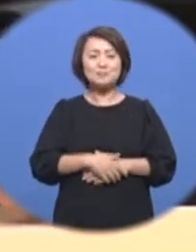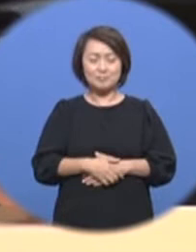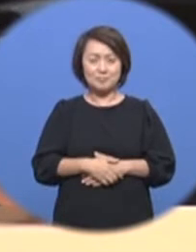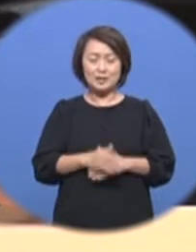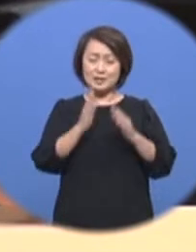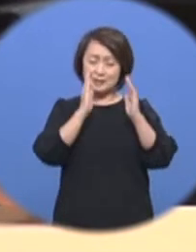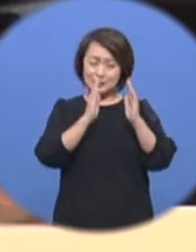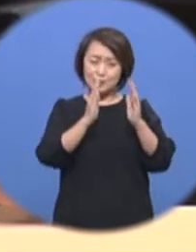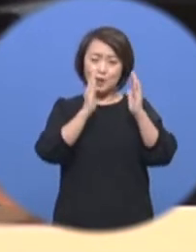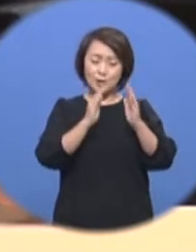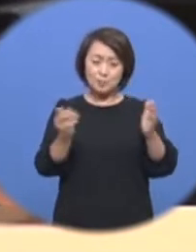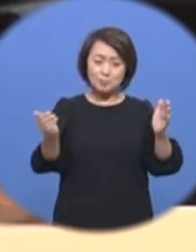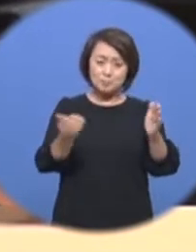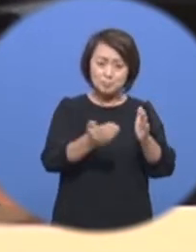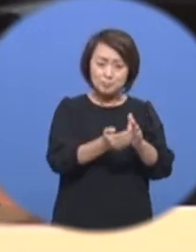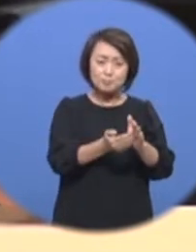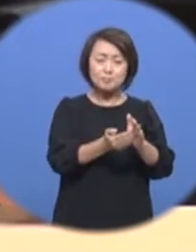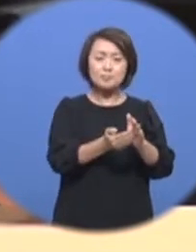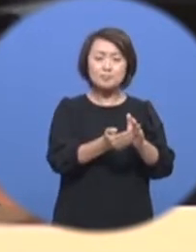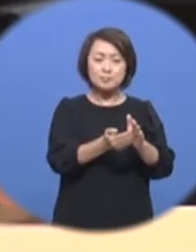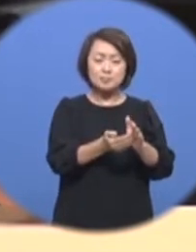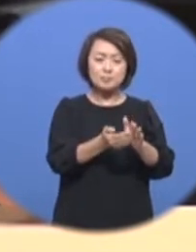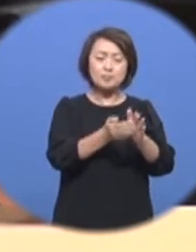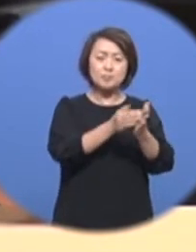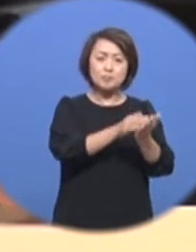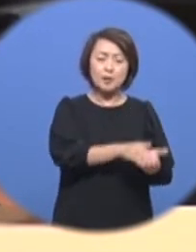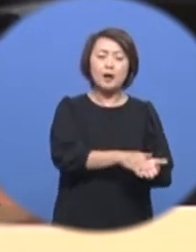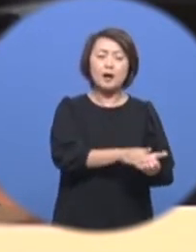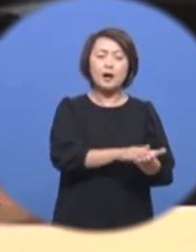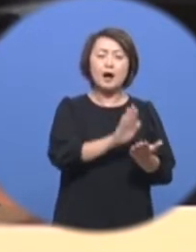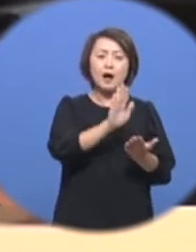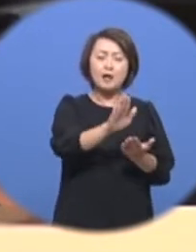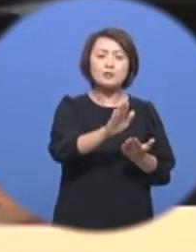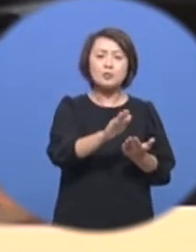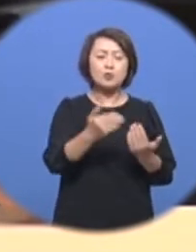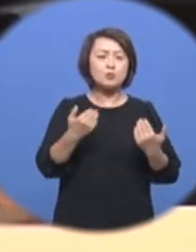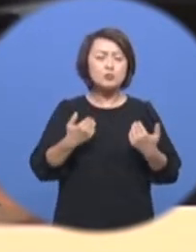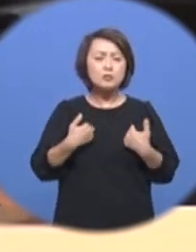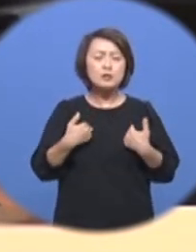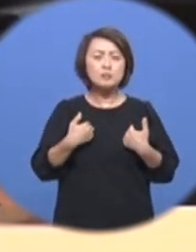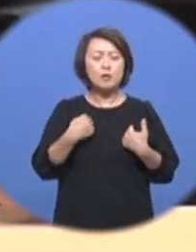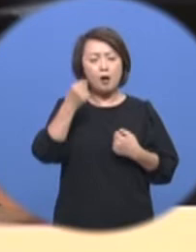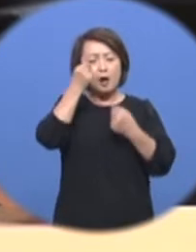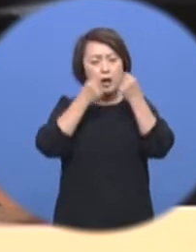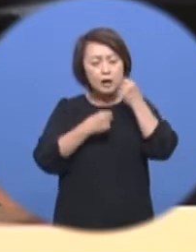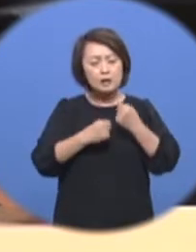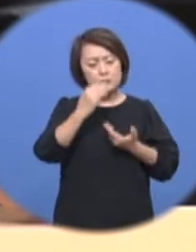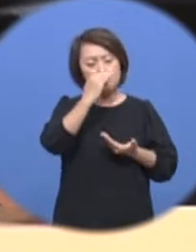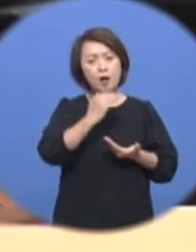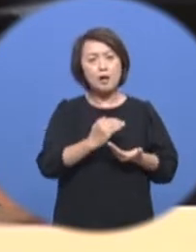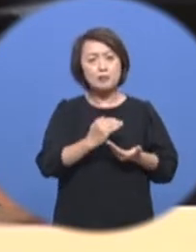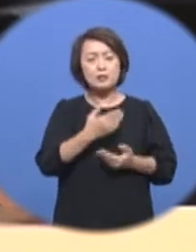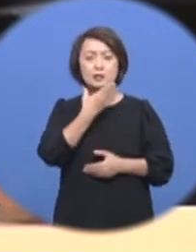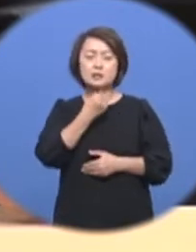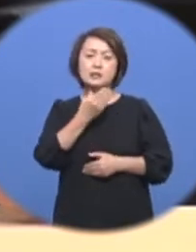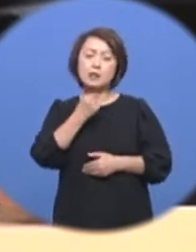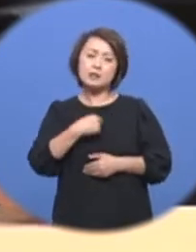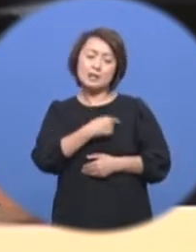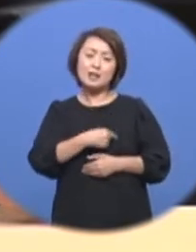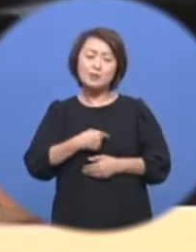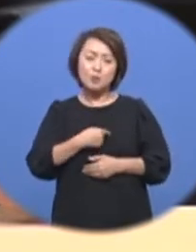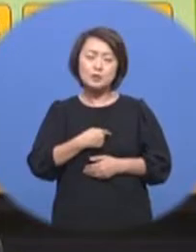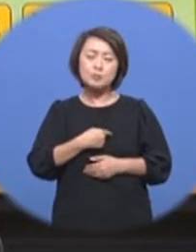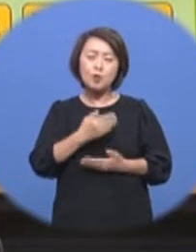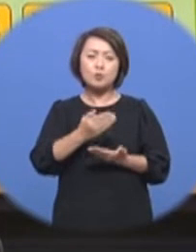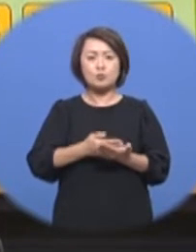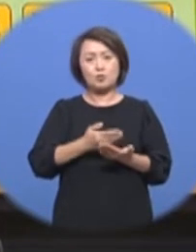一生懸命飼ってあげたならば、悔いや悲しみも和らぎますし、幸せな気持ちが残ると思